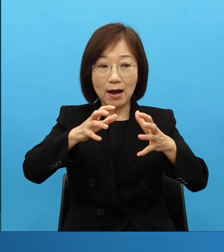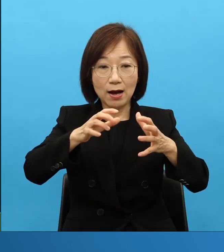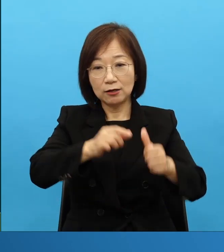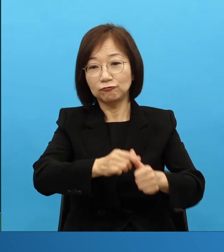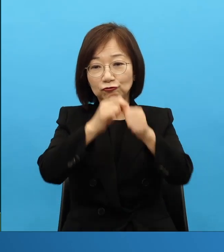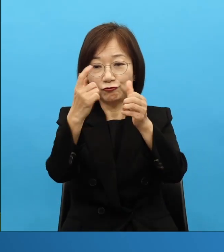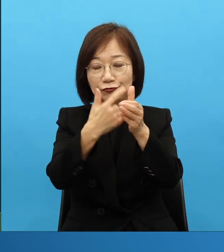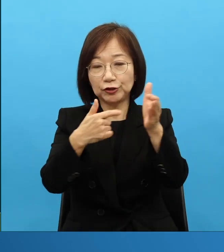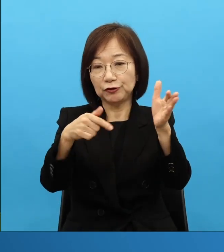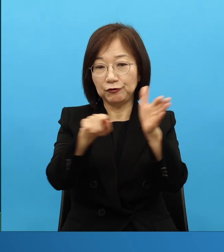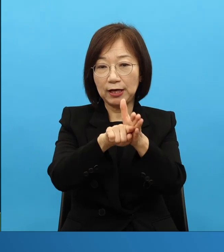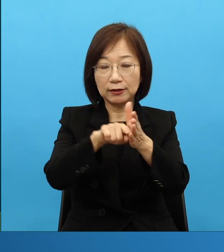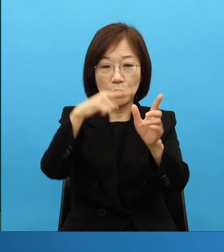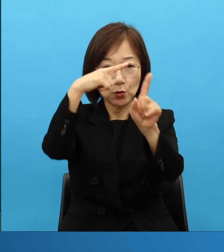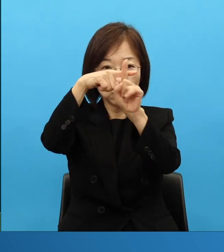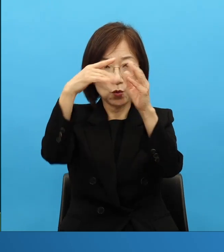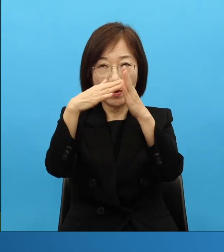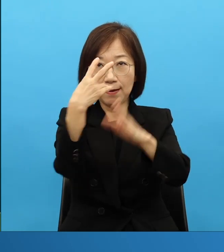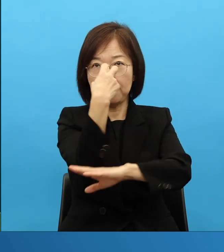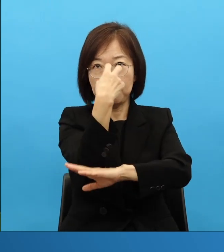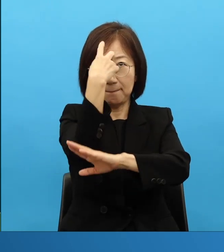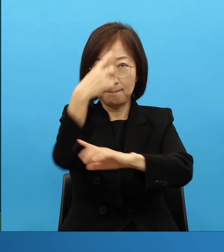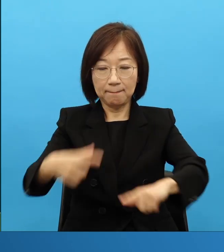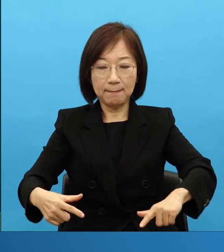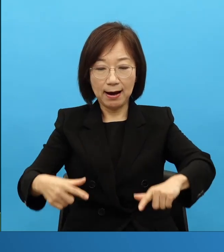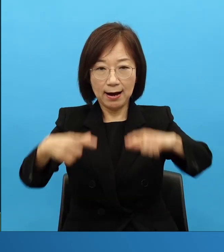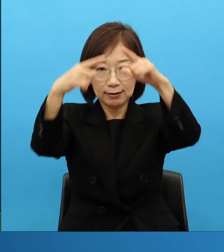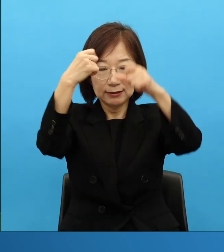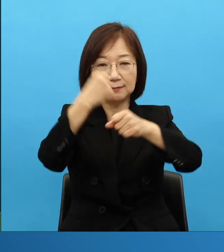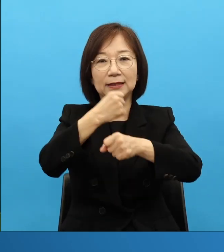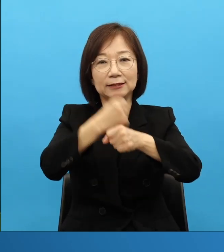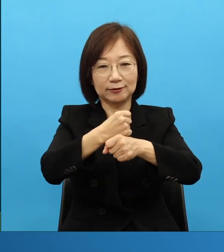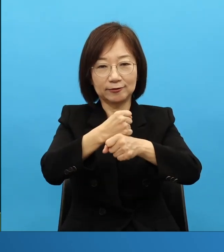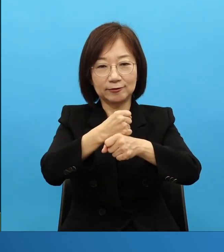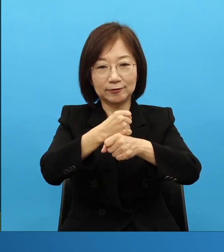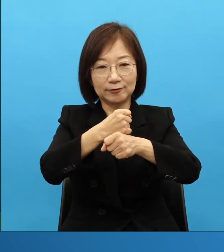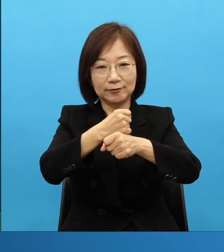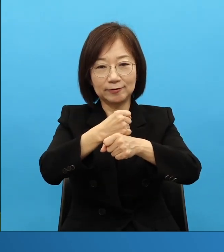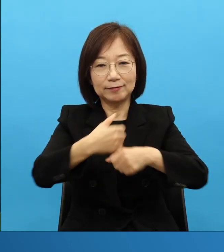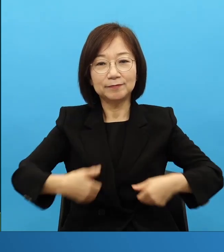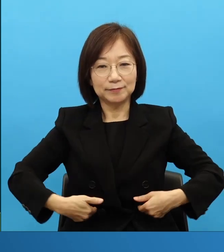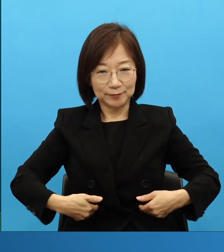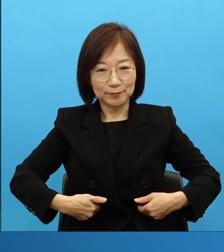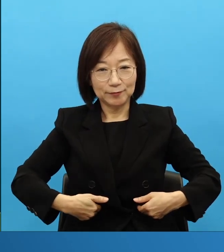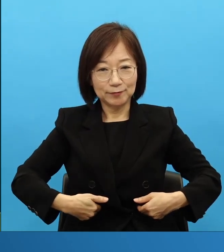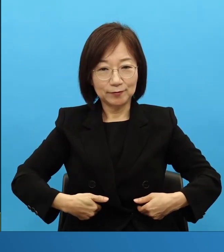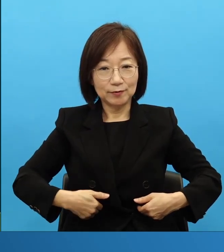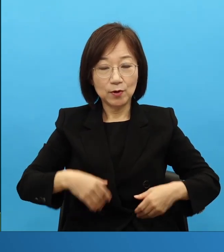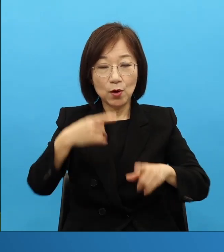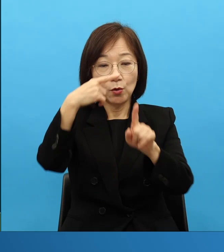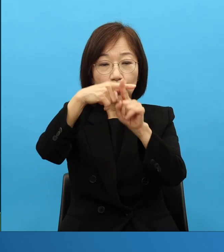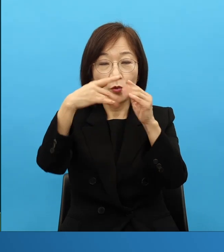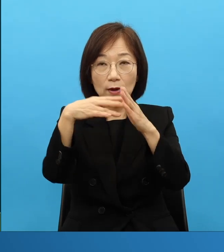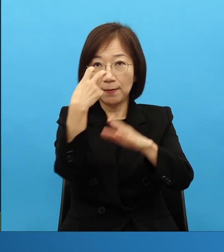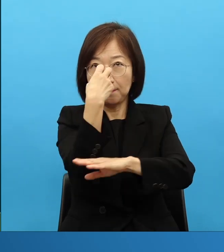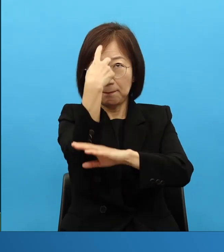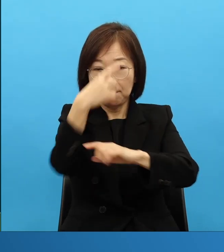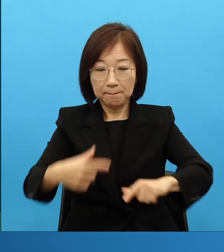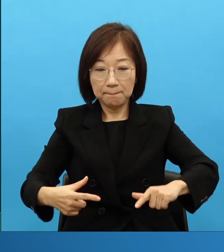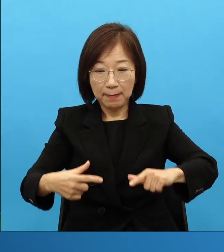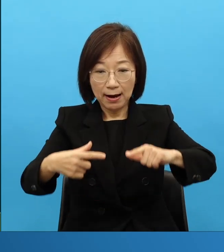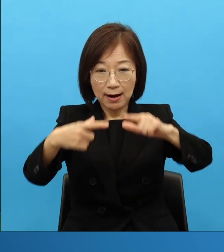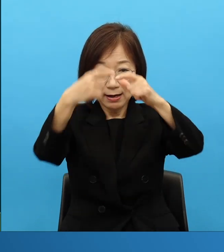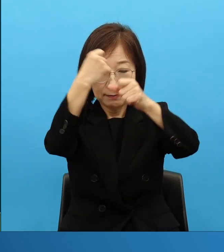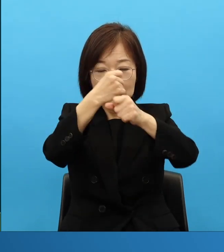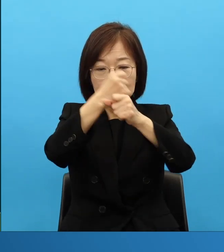to save the church. 요때라야 237 축복의 문이 열립니다. That is when the blessing of the 237 nations